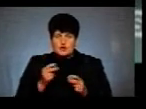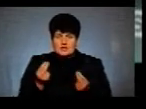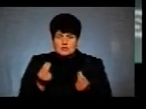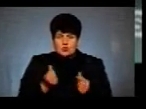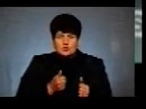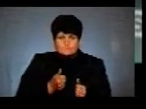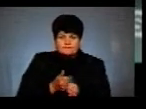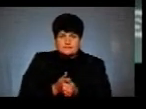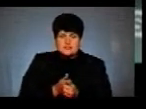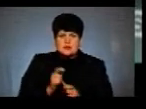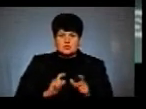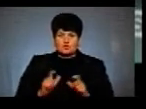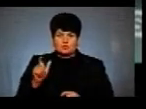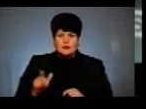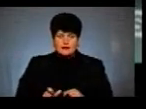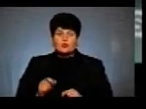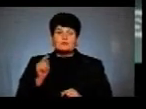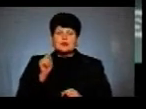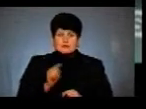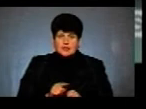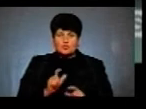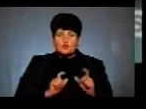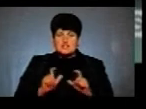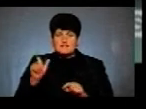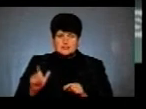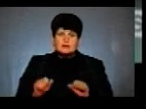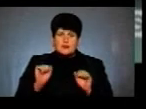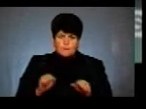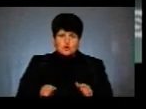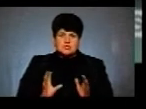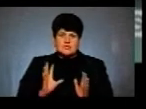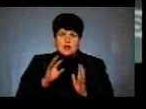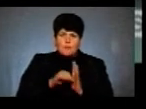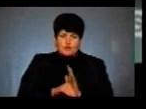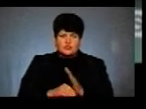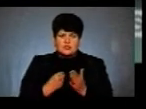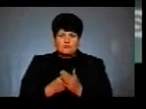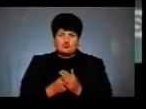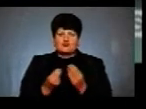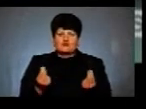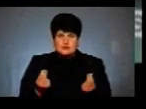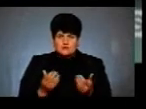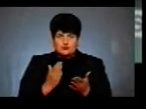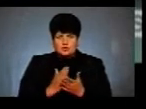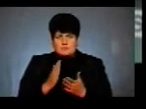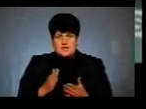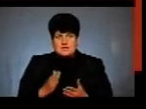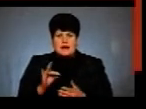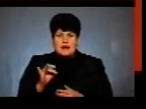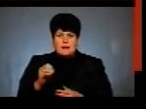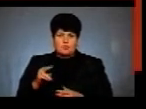йдуть за студентами, і тільки таким чином університет може наповнити свій бюджет, якщо він буде мати певну